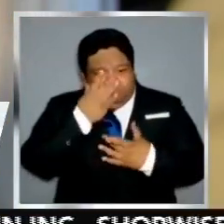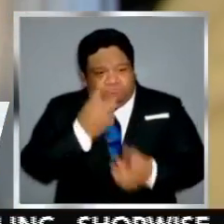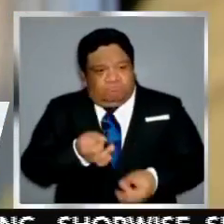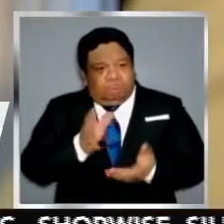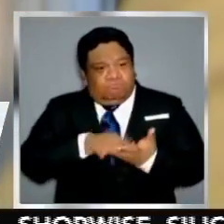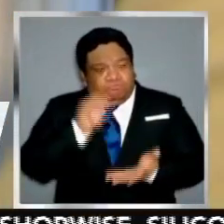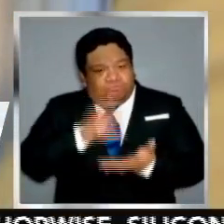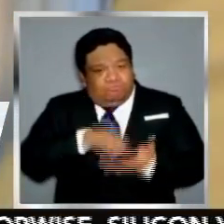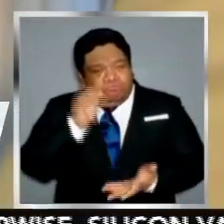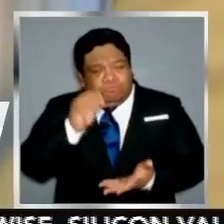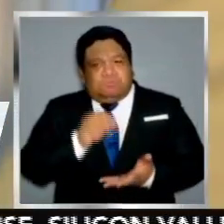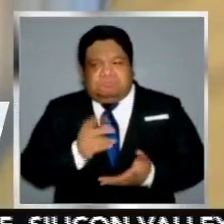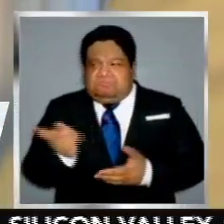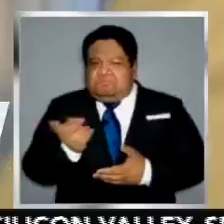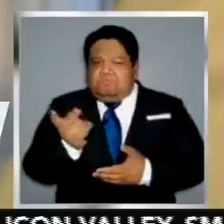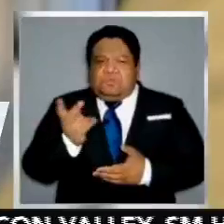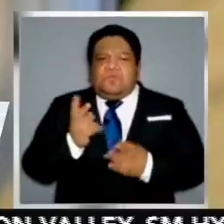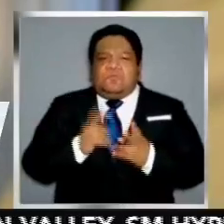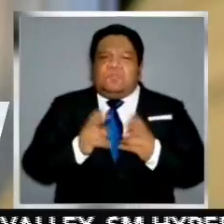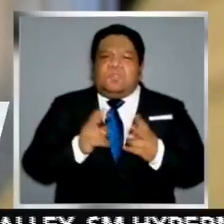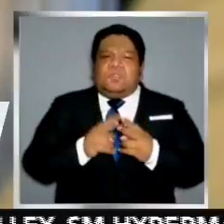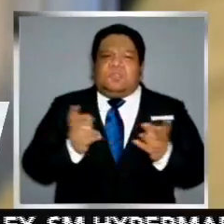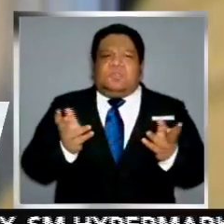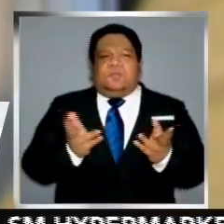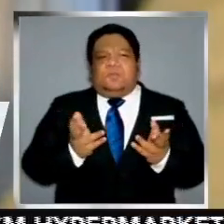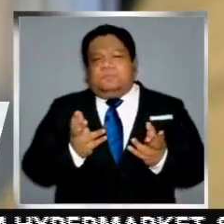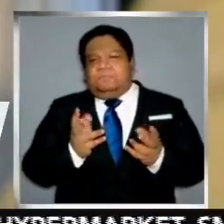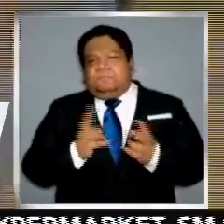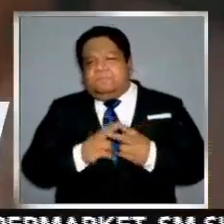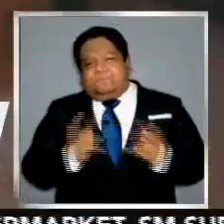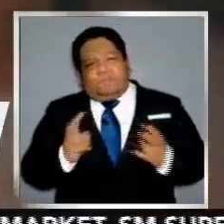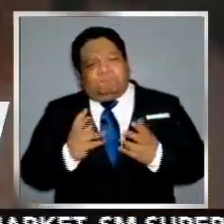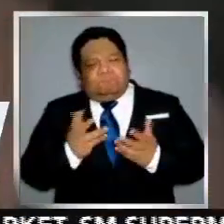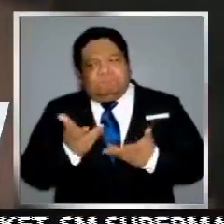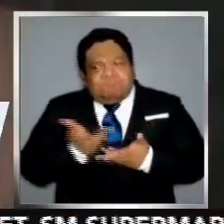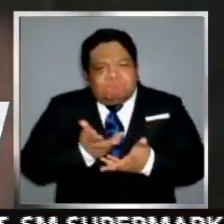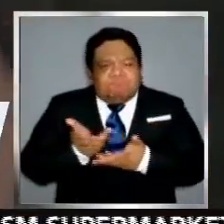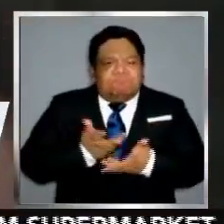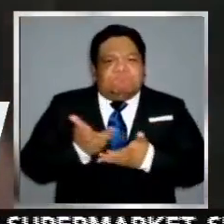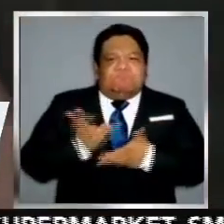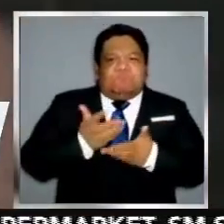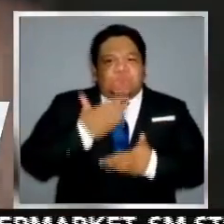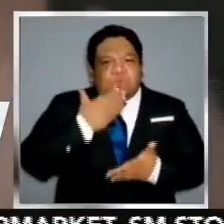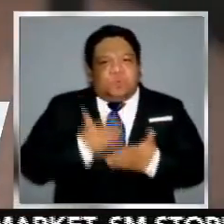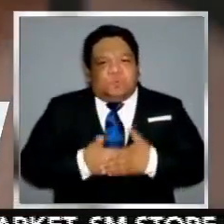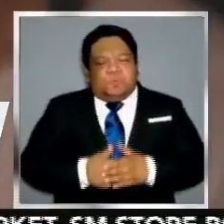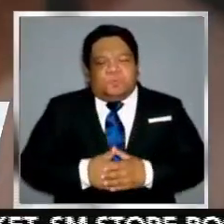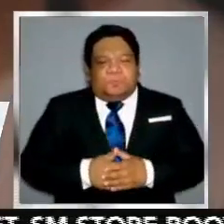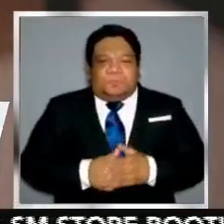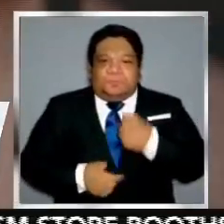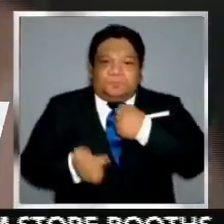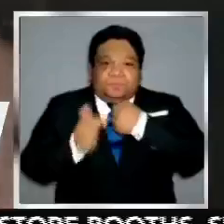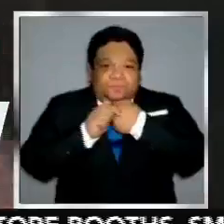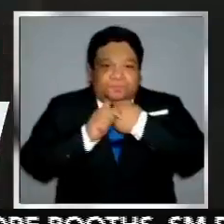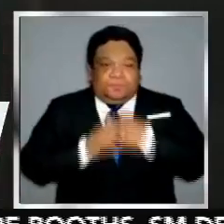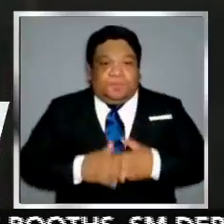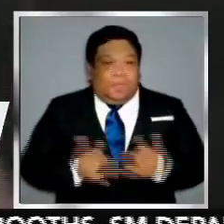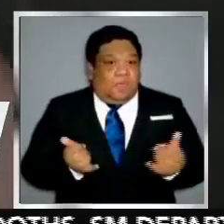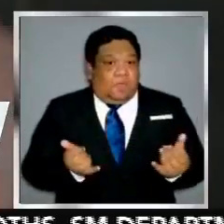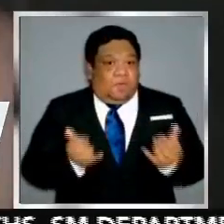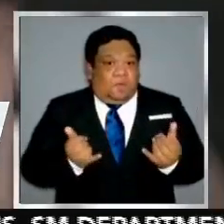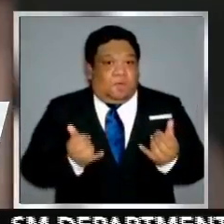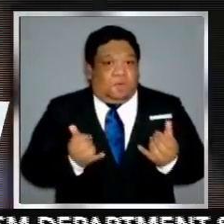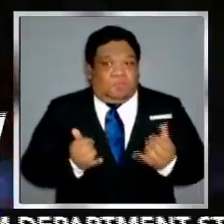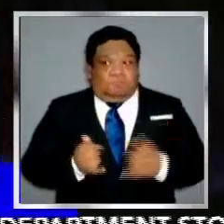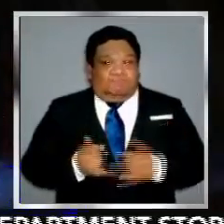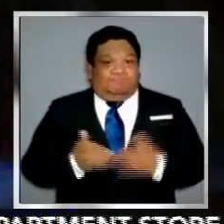silang very engaging to be with. Sa ngayon, habang hindi abala sa TV project